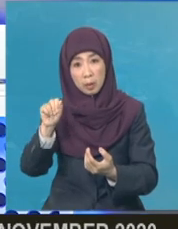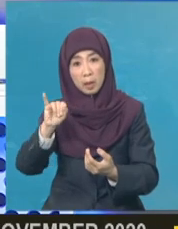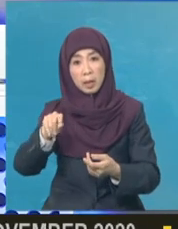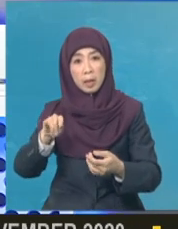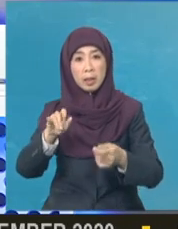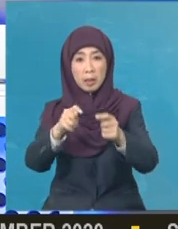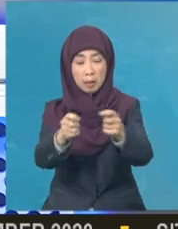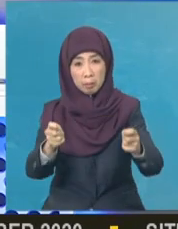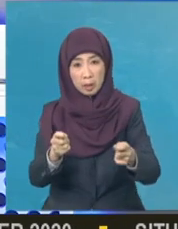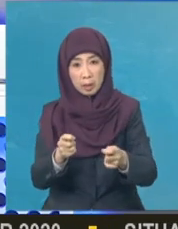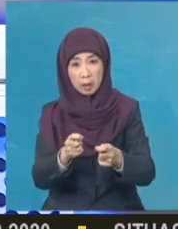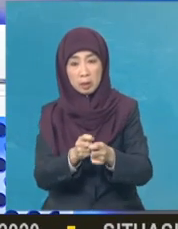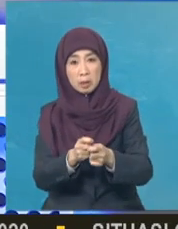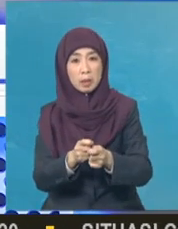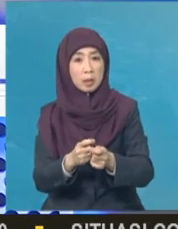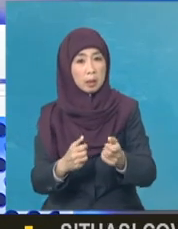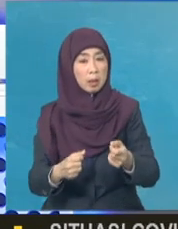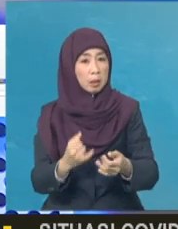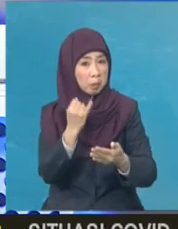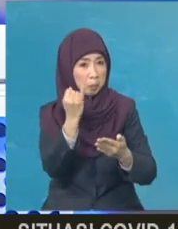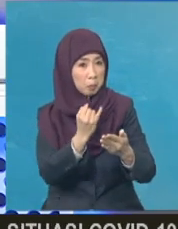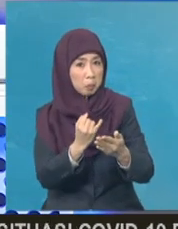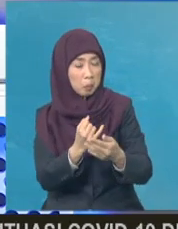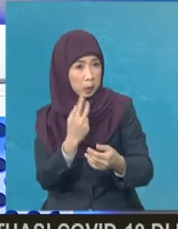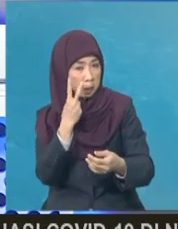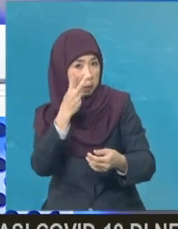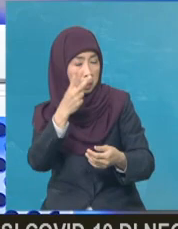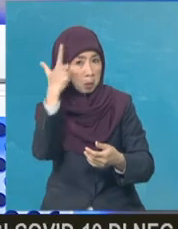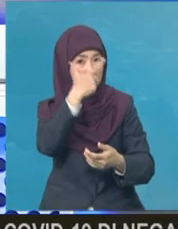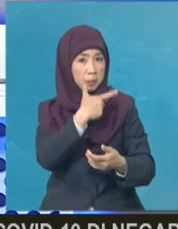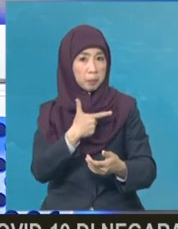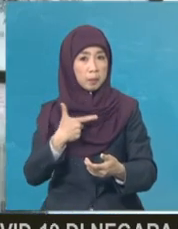seni lukisan yang menarik setanding dengan pelukis pelukis profesional